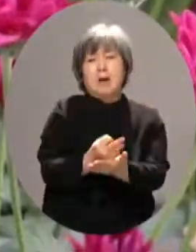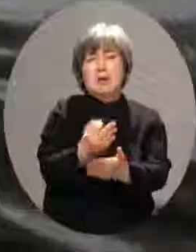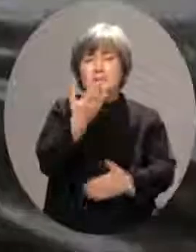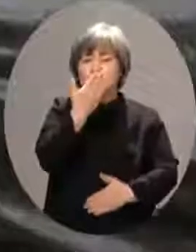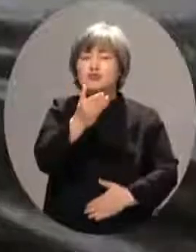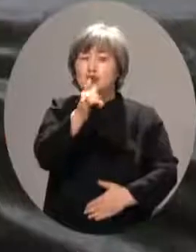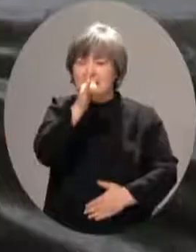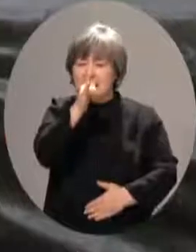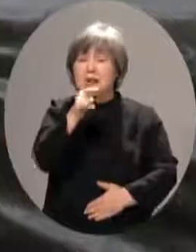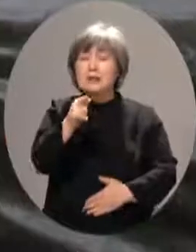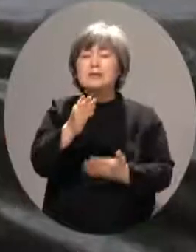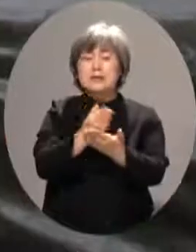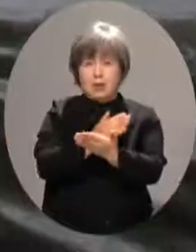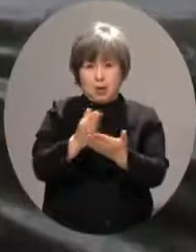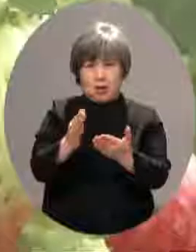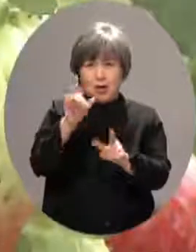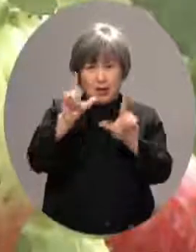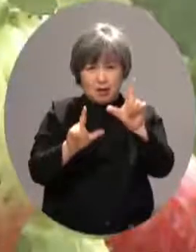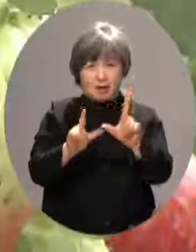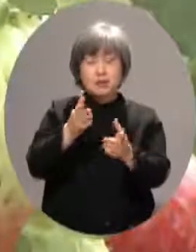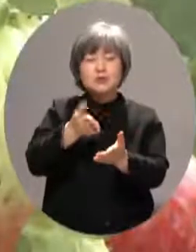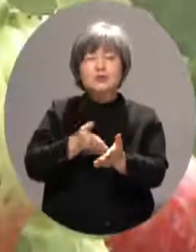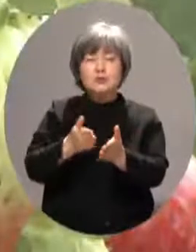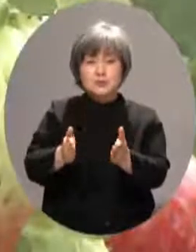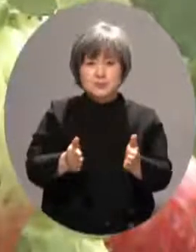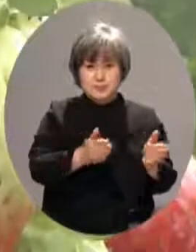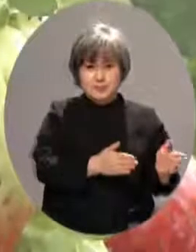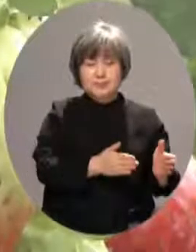나타날 수 있다는 분석입니다 mbc 뉴스 한 번 씁니다